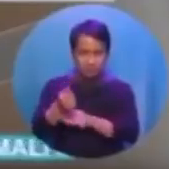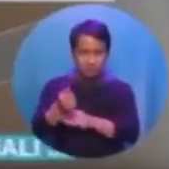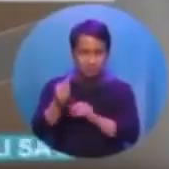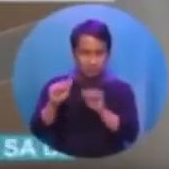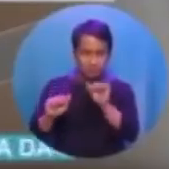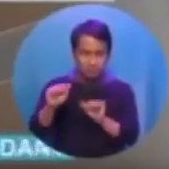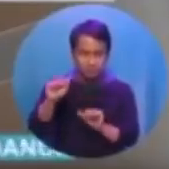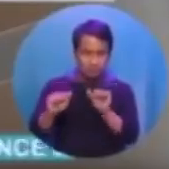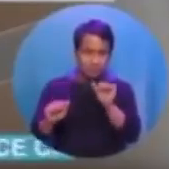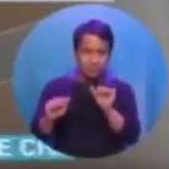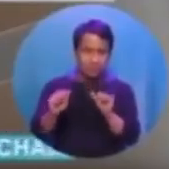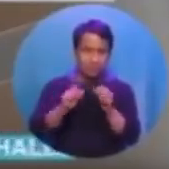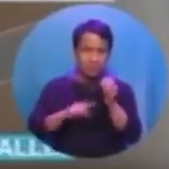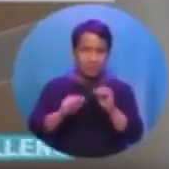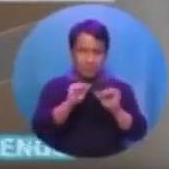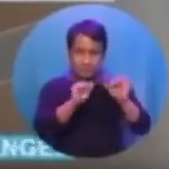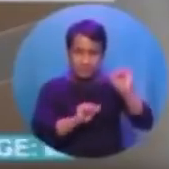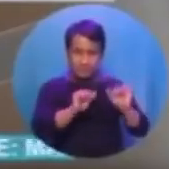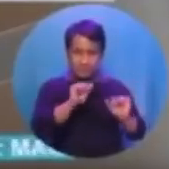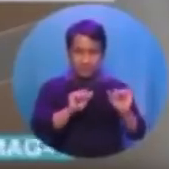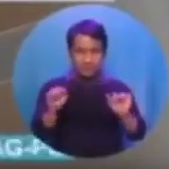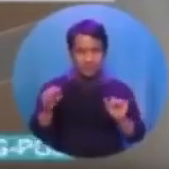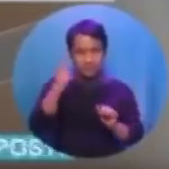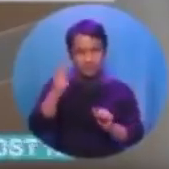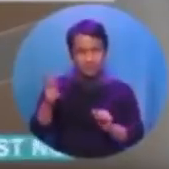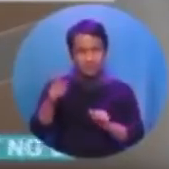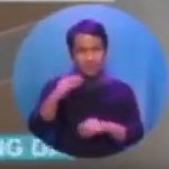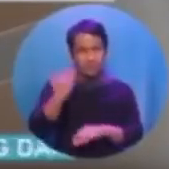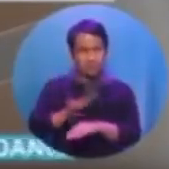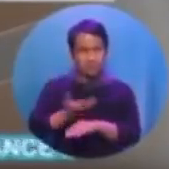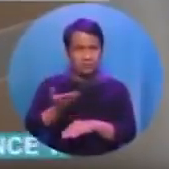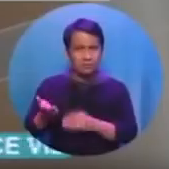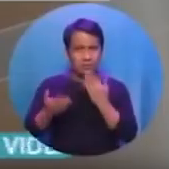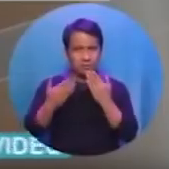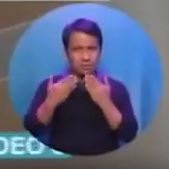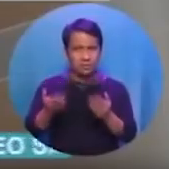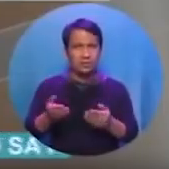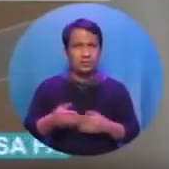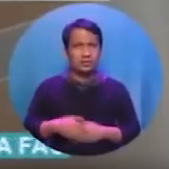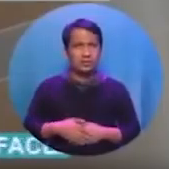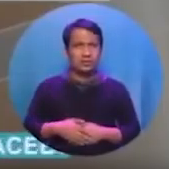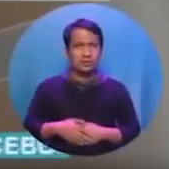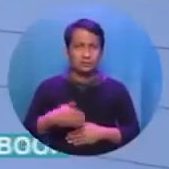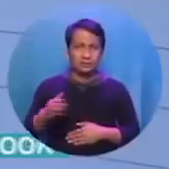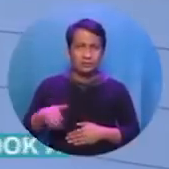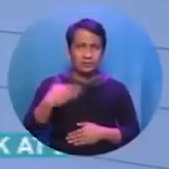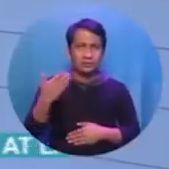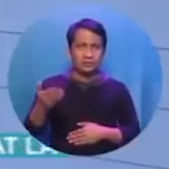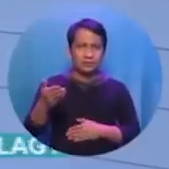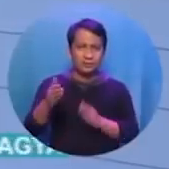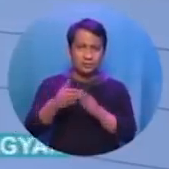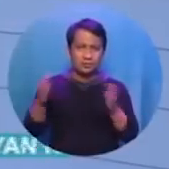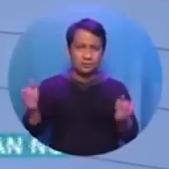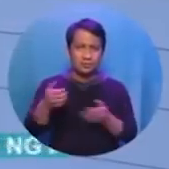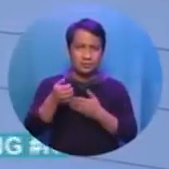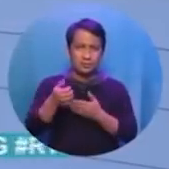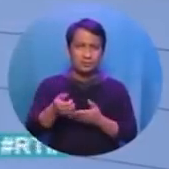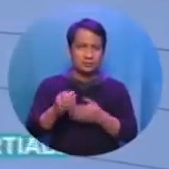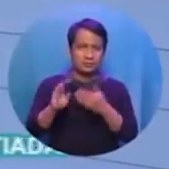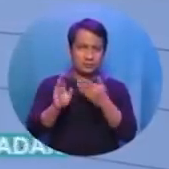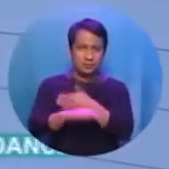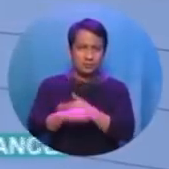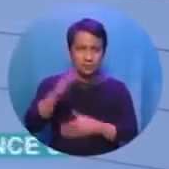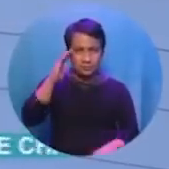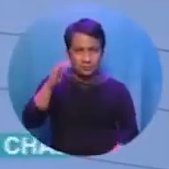sa assessment and then in the end para sa kabutihan ng bata. Salamat po. Okay. At ngayon ma'am, punta tayo sa ating grand tulong sa pagbabalik